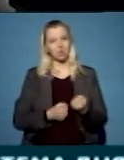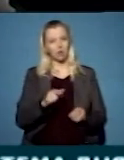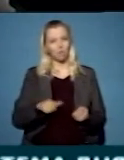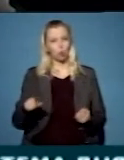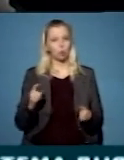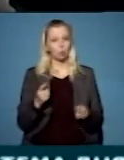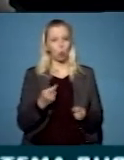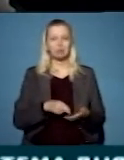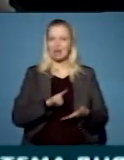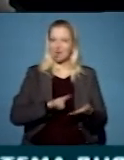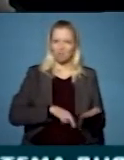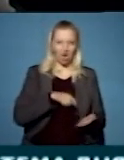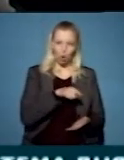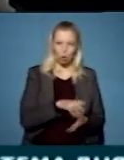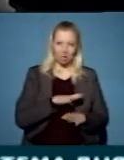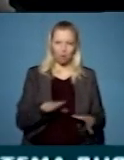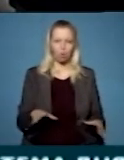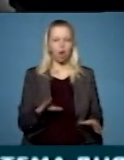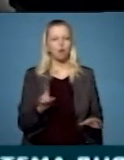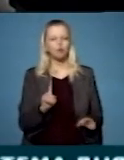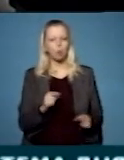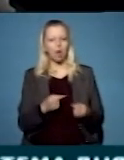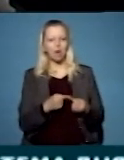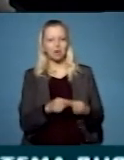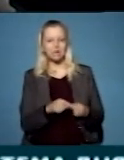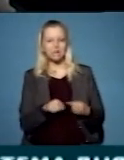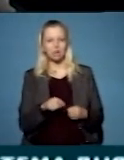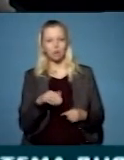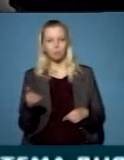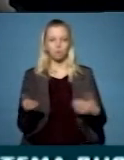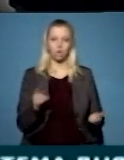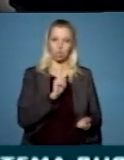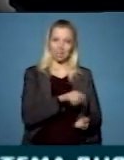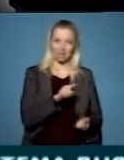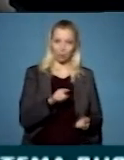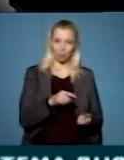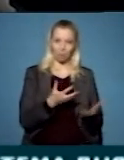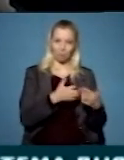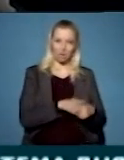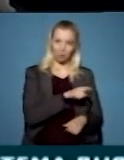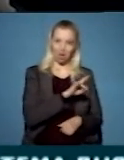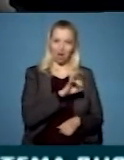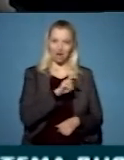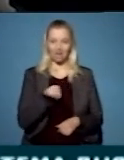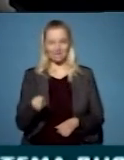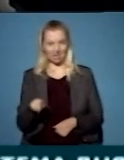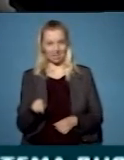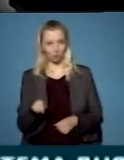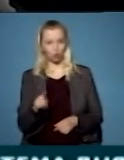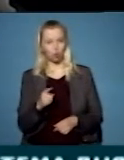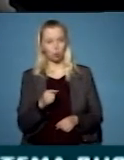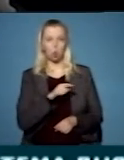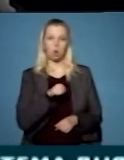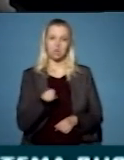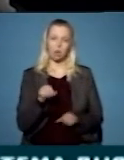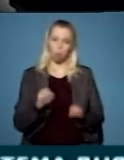що сертифікатів не було. В чому різниця між тим приладом, тими радарами і цими? Тобто, чому цим